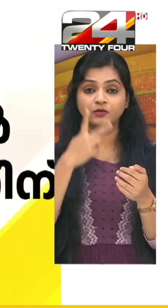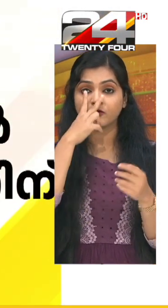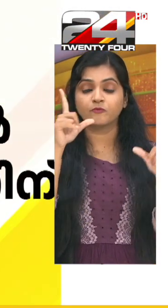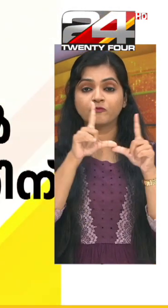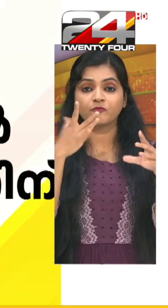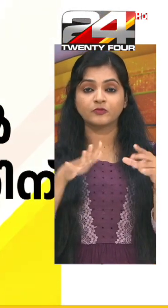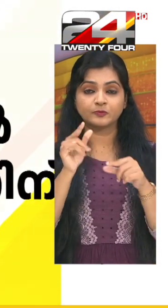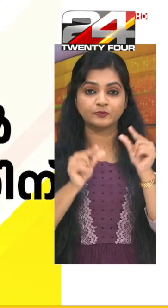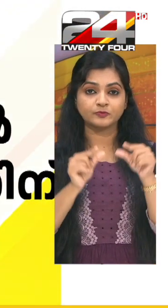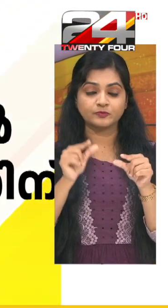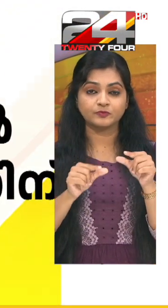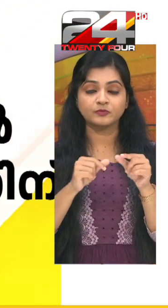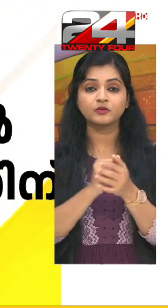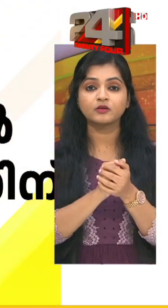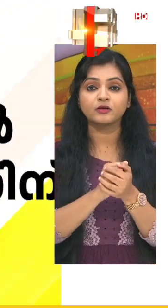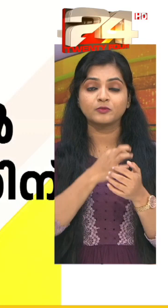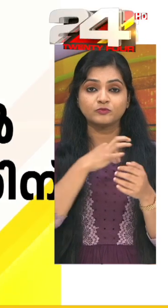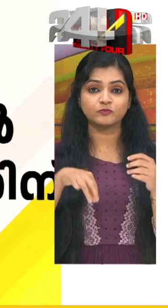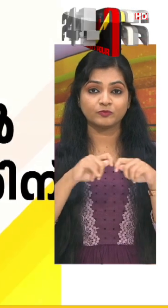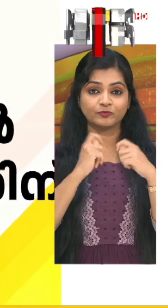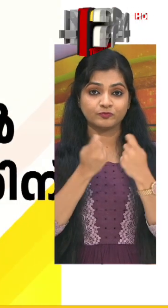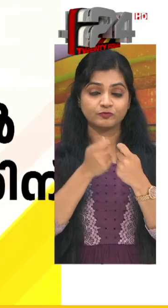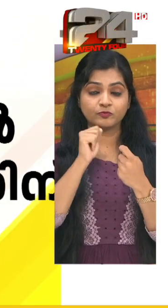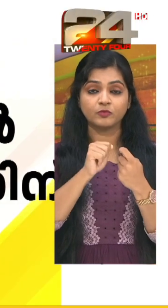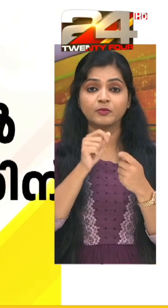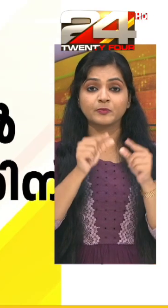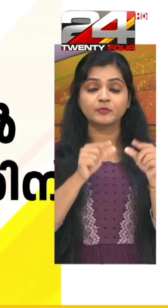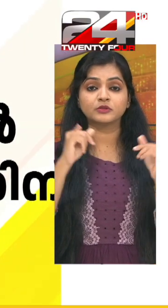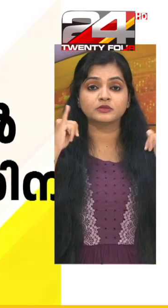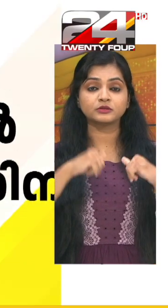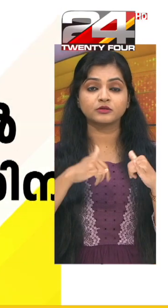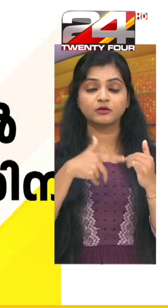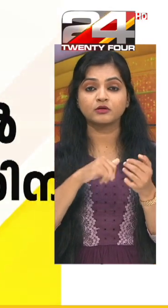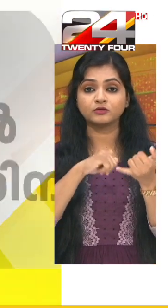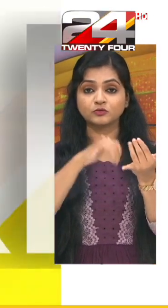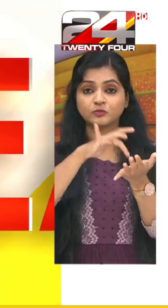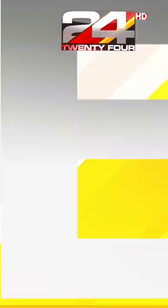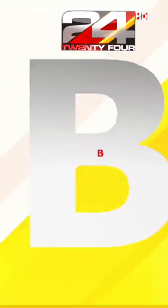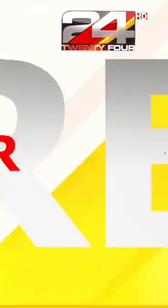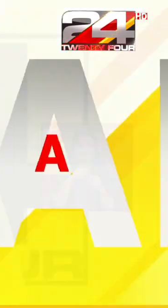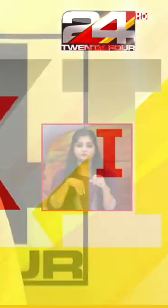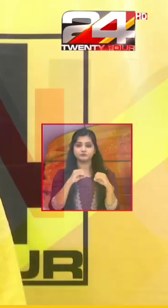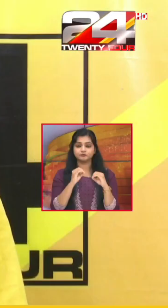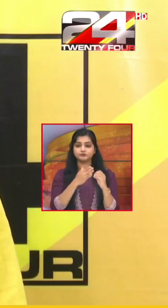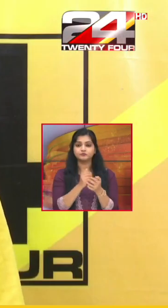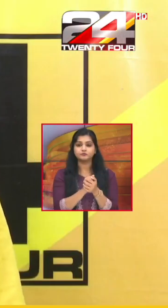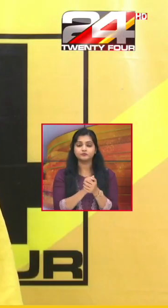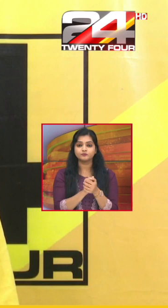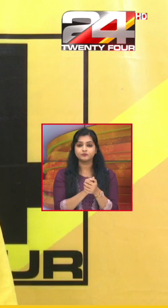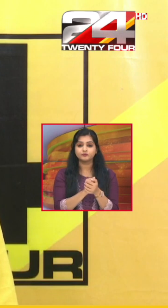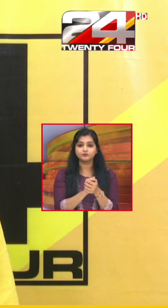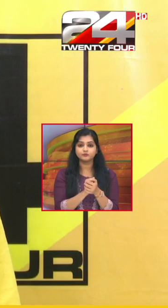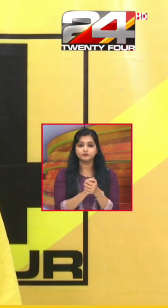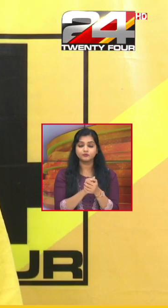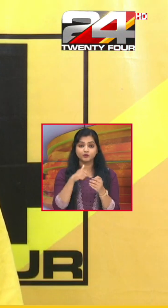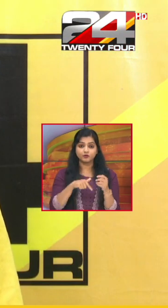സാക്ഷികളായിട്ടുള്ള പണ്ഡിറ്റ് സമുദായത്തിൽ ഉൾപ്പെടുന്ന ആളുകൾ, അവരാരും ഇപ്പോൾ താമസിക്കുന്നത് ഷോപ്പിയാൻ ജില്ലയിലല്ല, അതുകൊണ്ട് അവരെ അവരിൽ